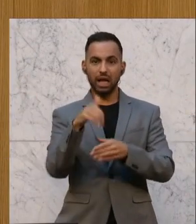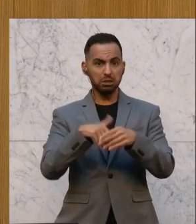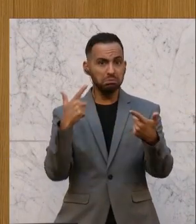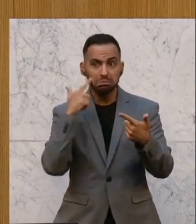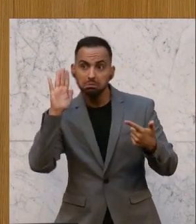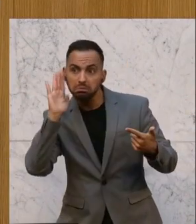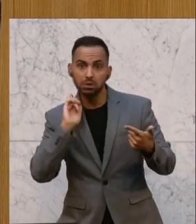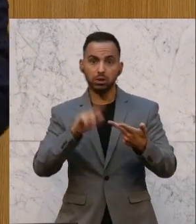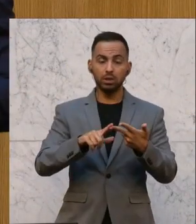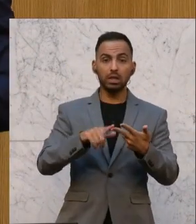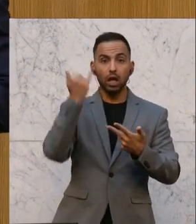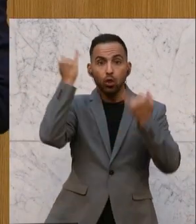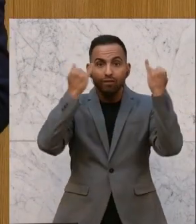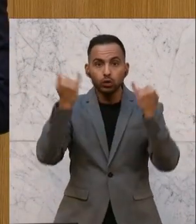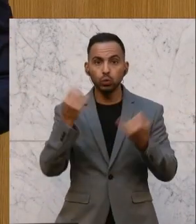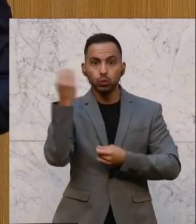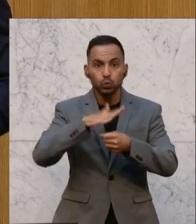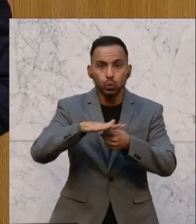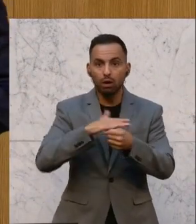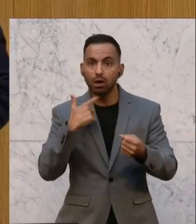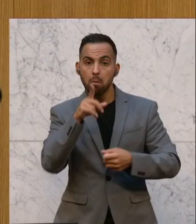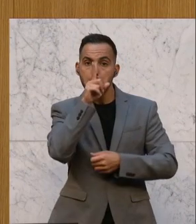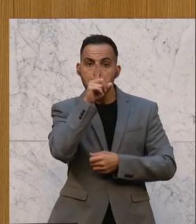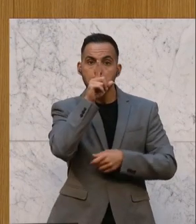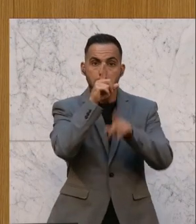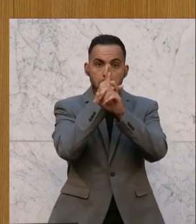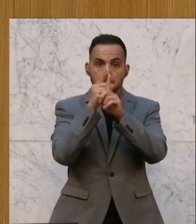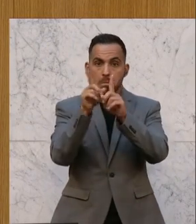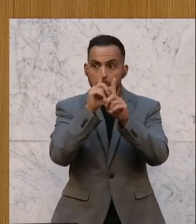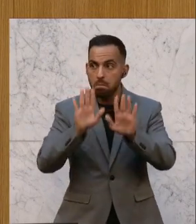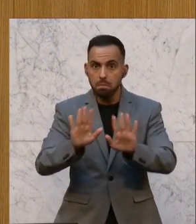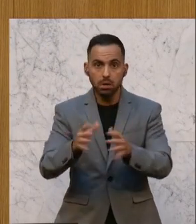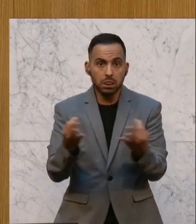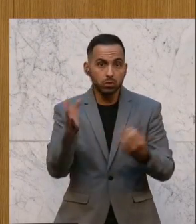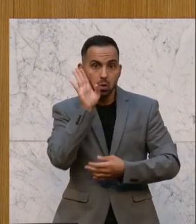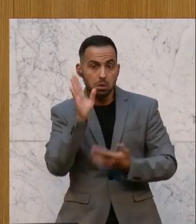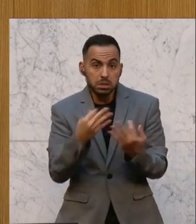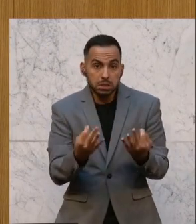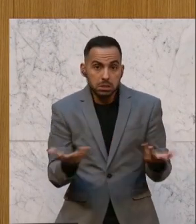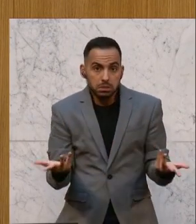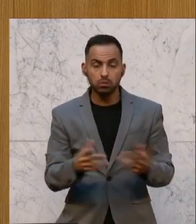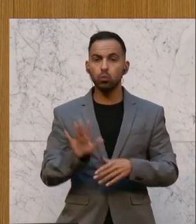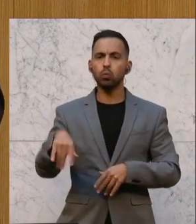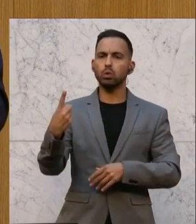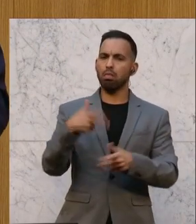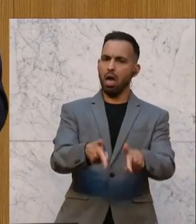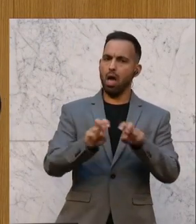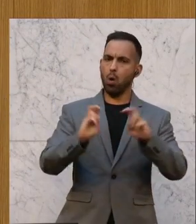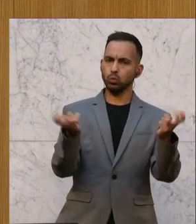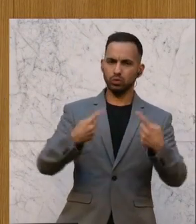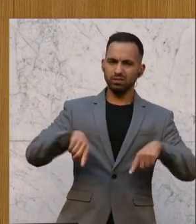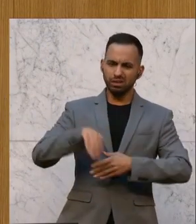verankerten Bildungsinnovationen. Stille, Stille, nichts hört man. Und dann haben wir im Ausschuss Ihre Visionslosigkeit